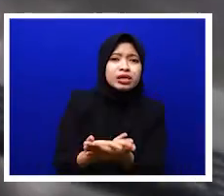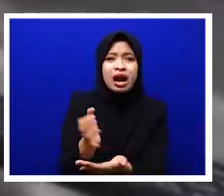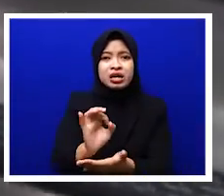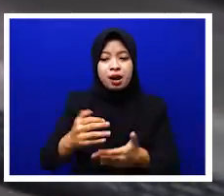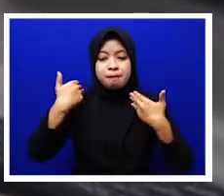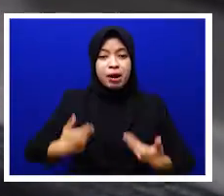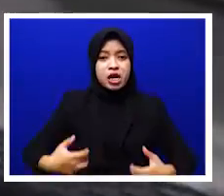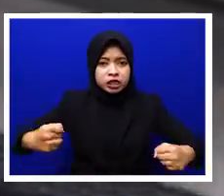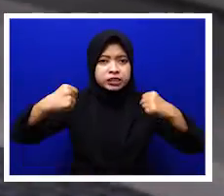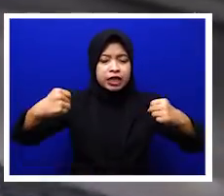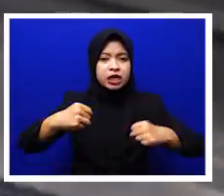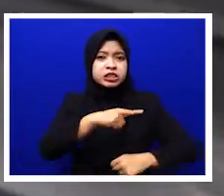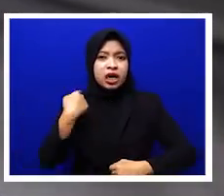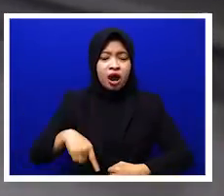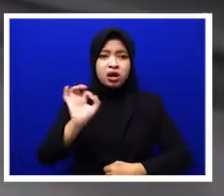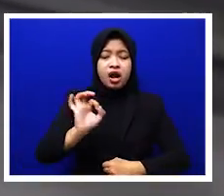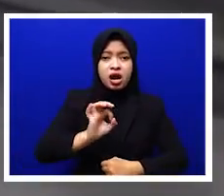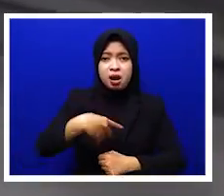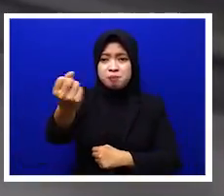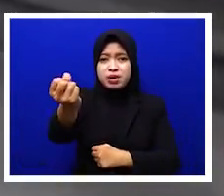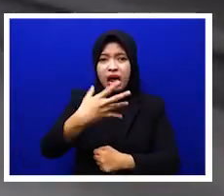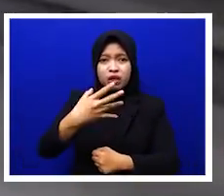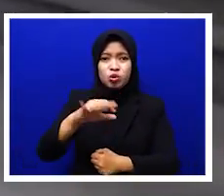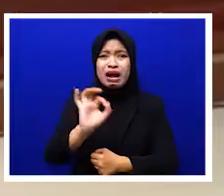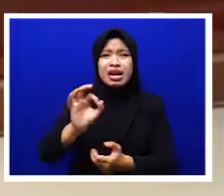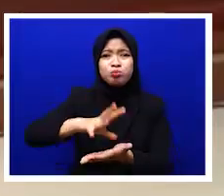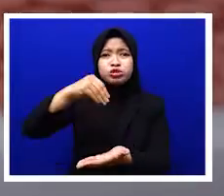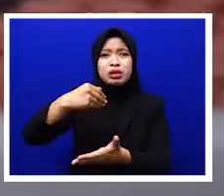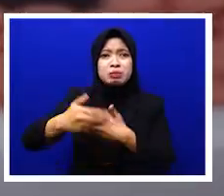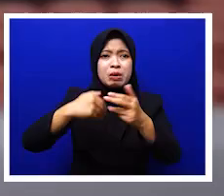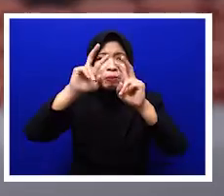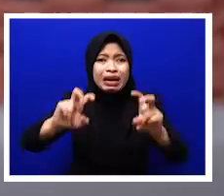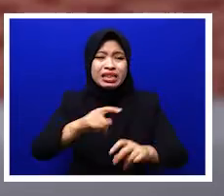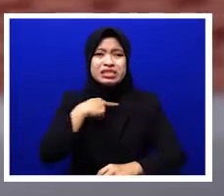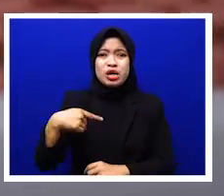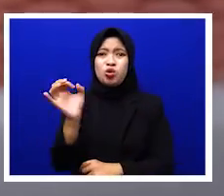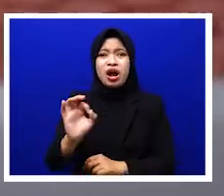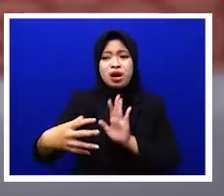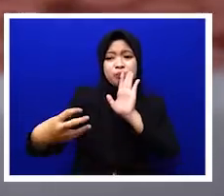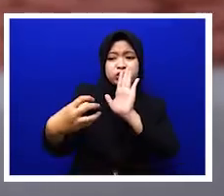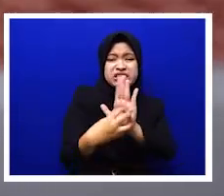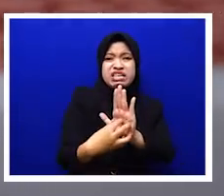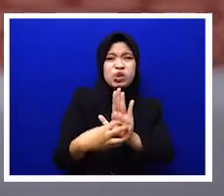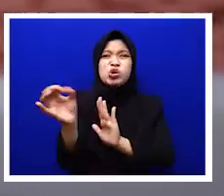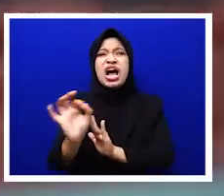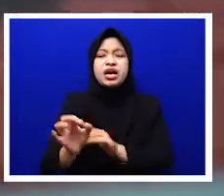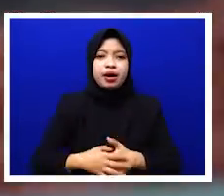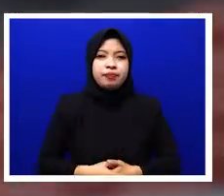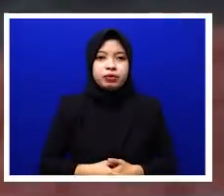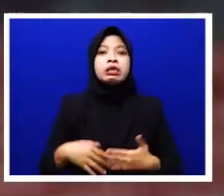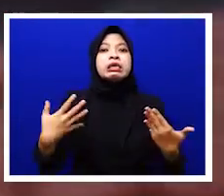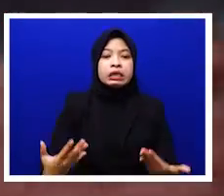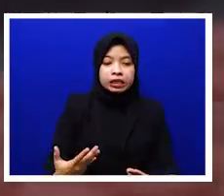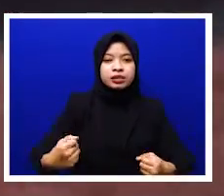kesehatan di Tiongkok yang disebut Beijing City Vaccine Prevention Center sebagaimana yang diklaim dalam postingan. Adapun